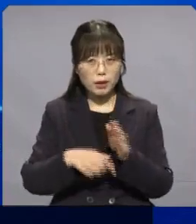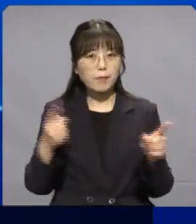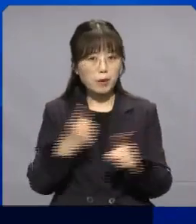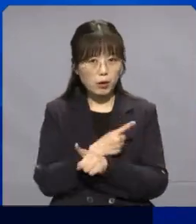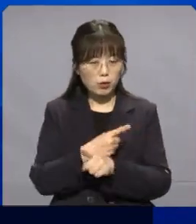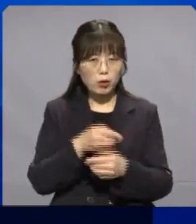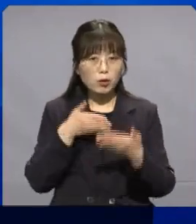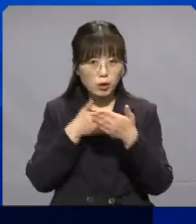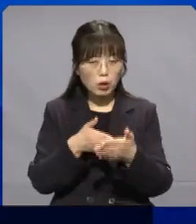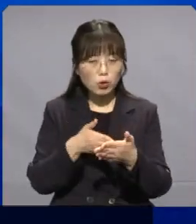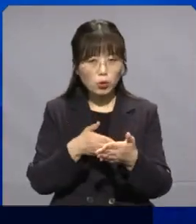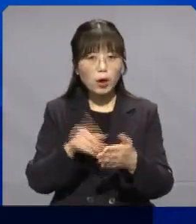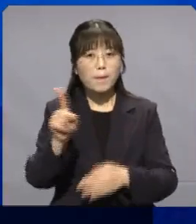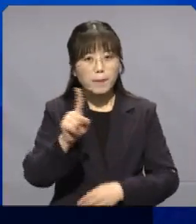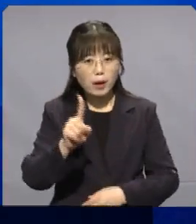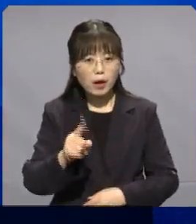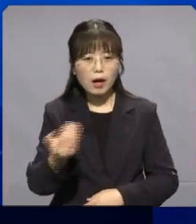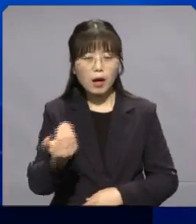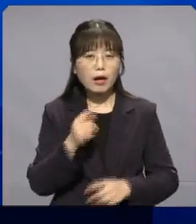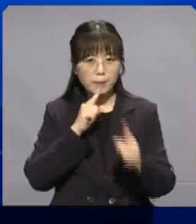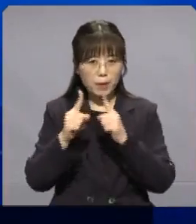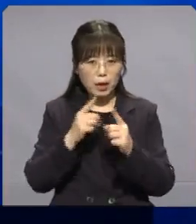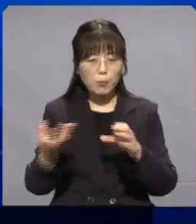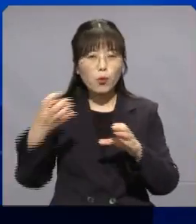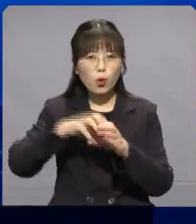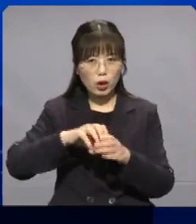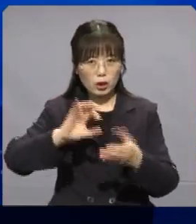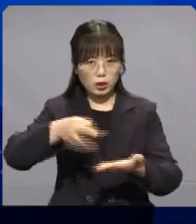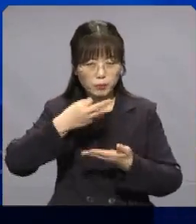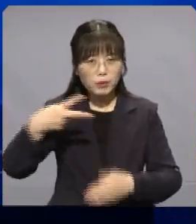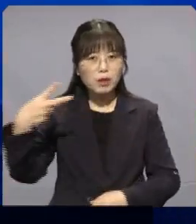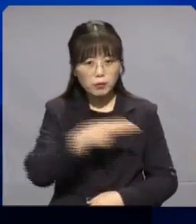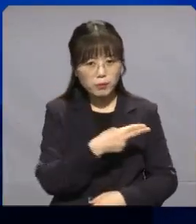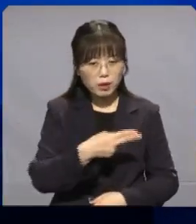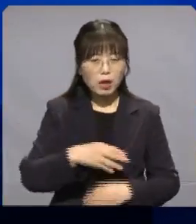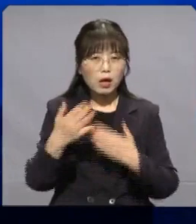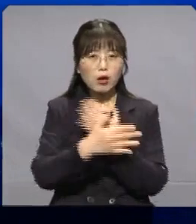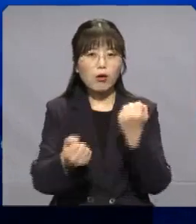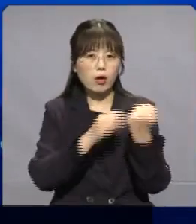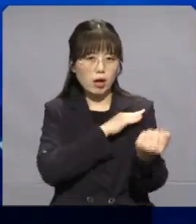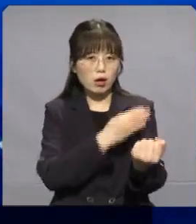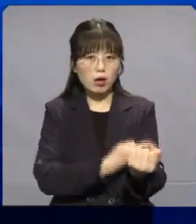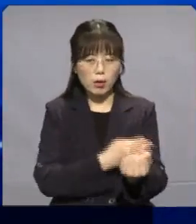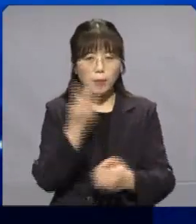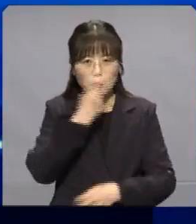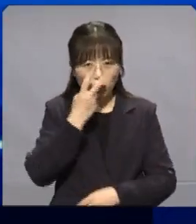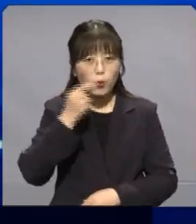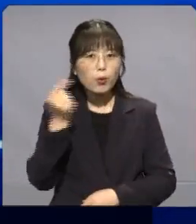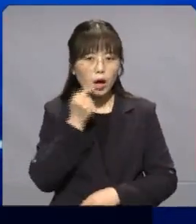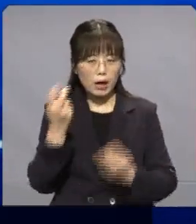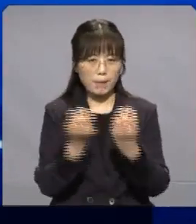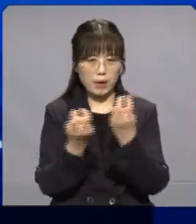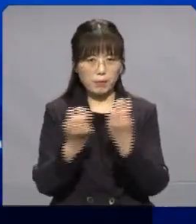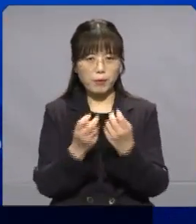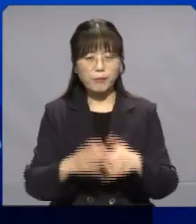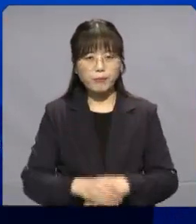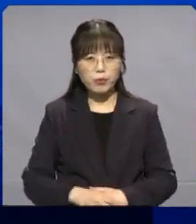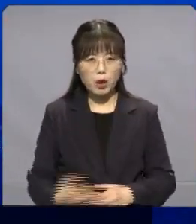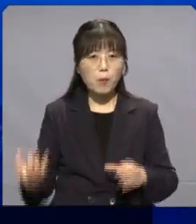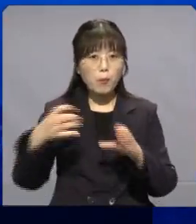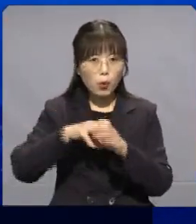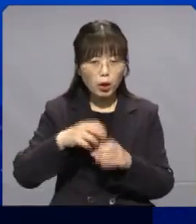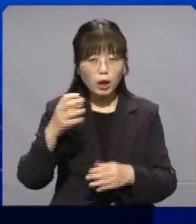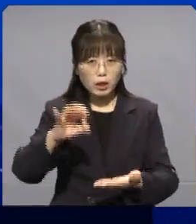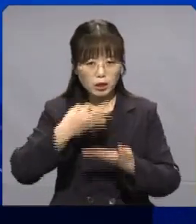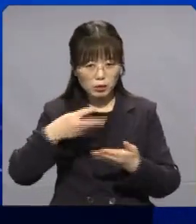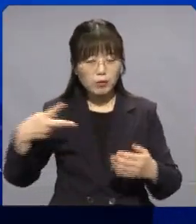또 내놓은 조치가 있죠. 아까 나왔던 말입니다. 포괄 임금 근절, 또 건강권 보호 강화 방안입니다. 포괄 임금